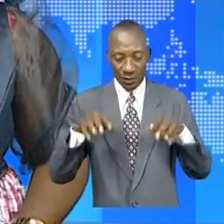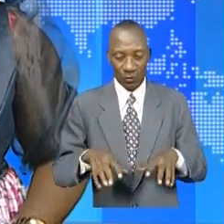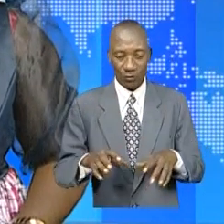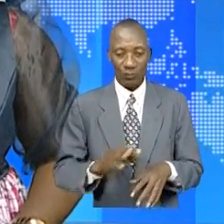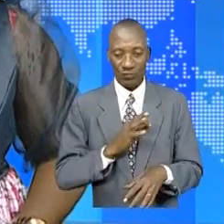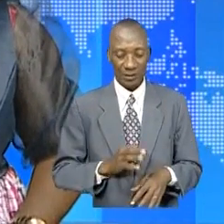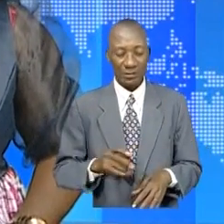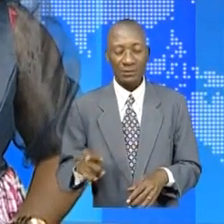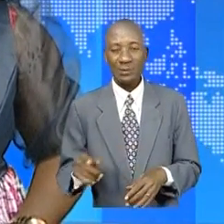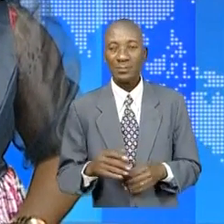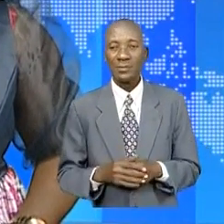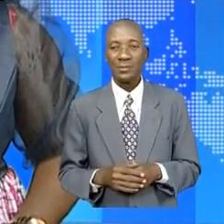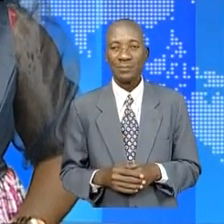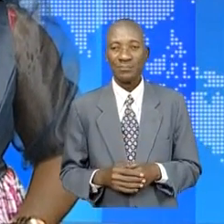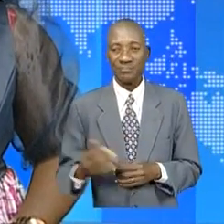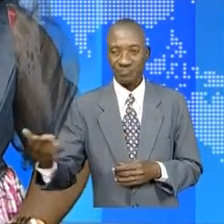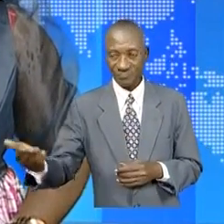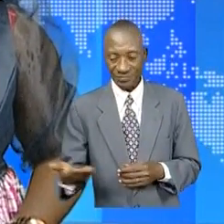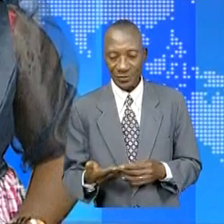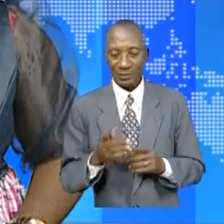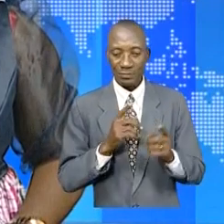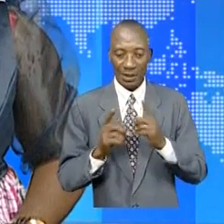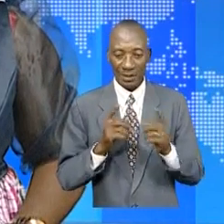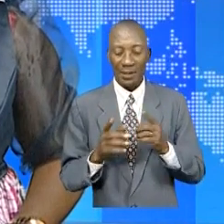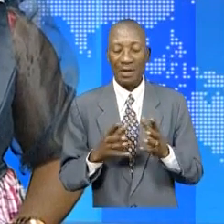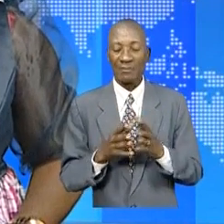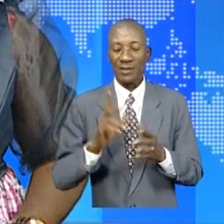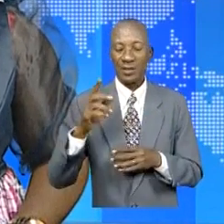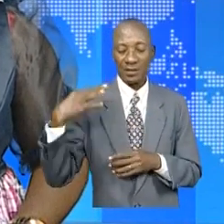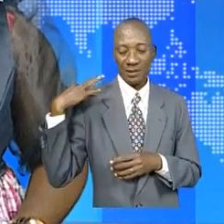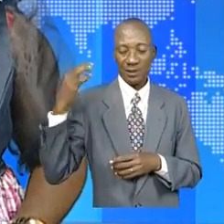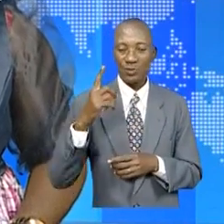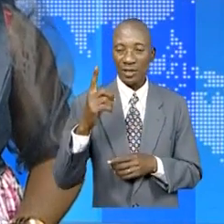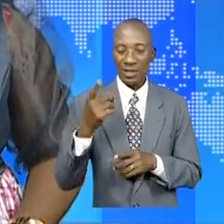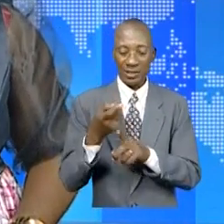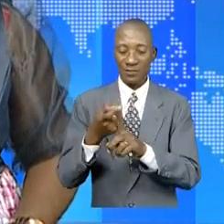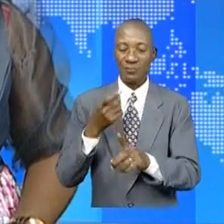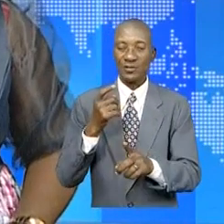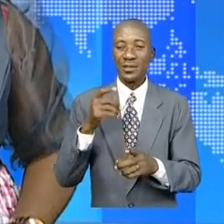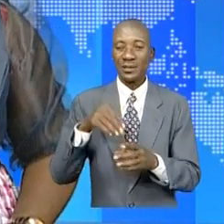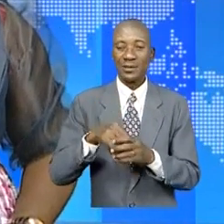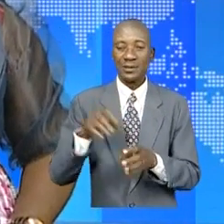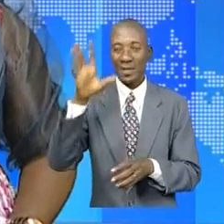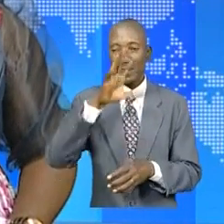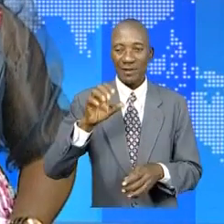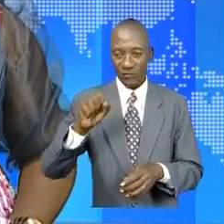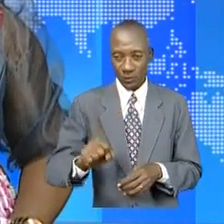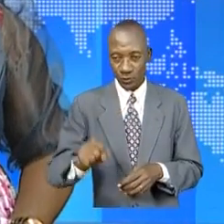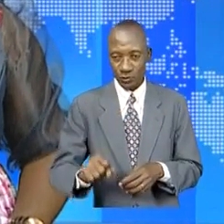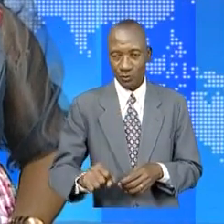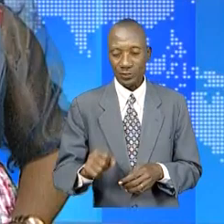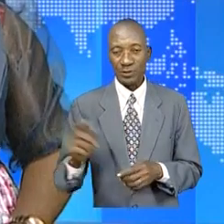sud-africaine a été reçue par le président de la République au cœur des échanges, la coopération militaire entre Kinshasa